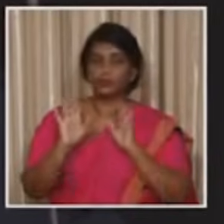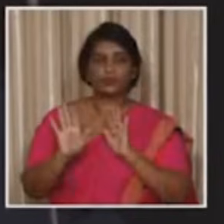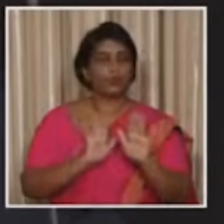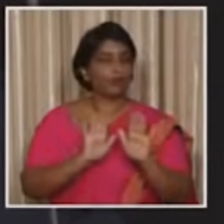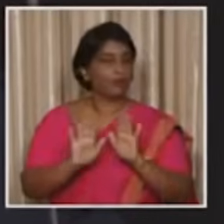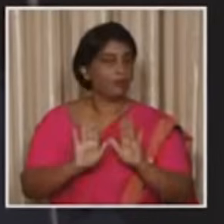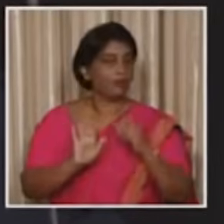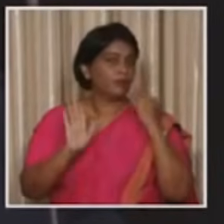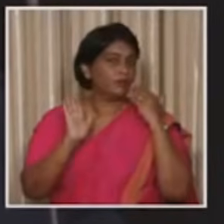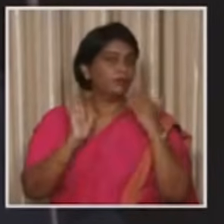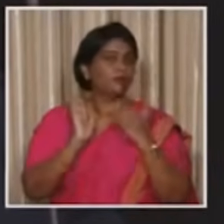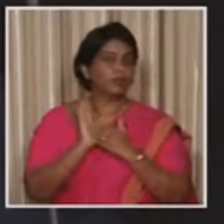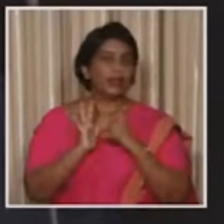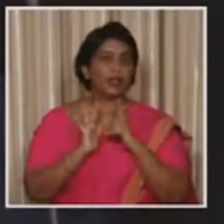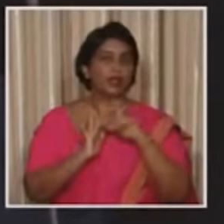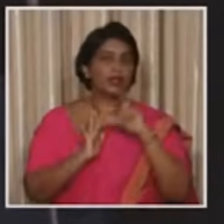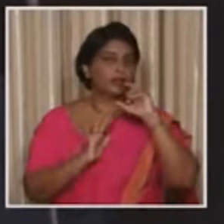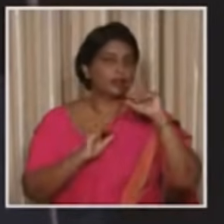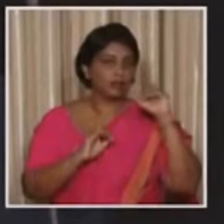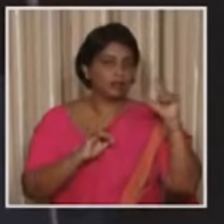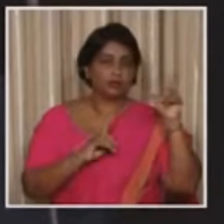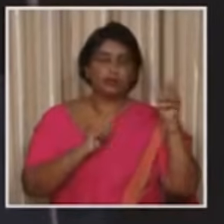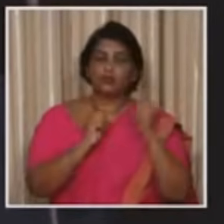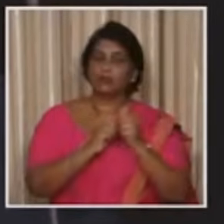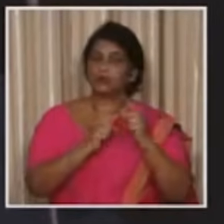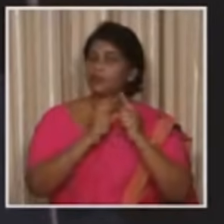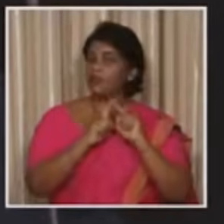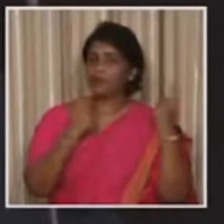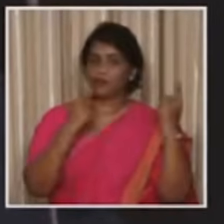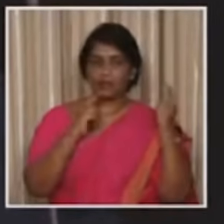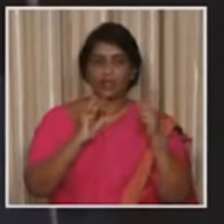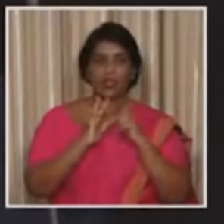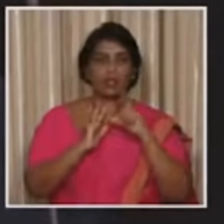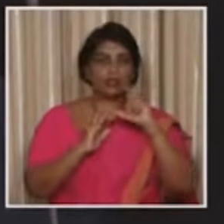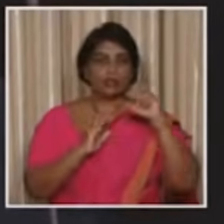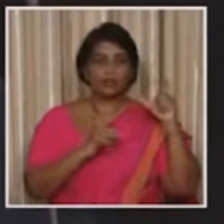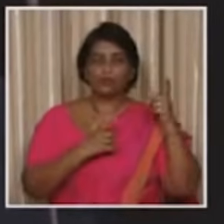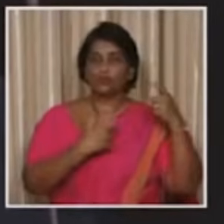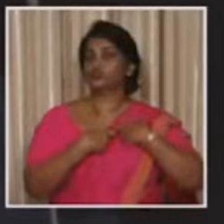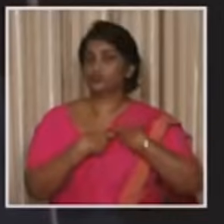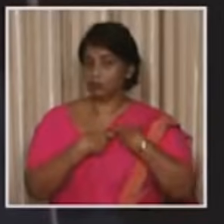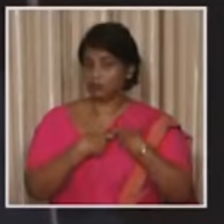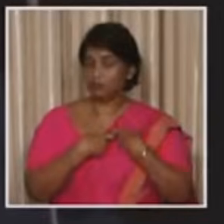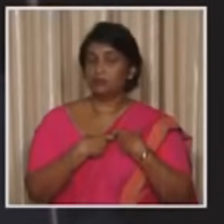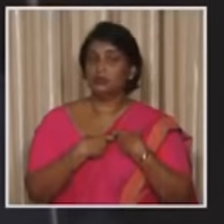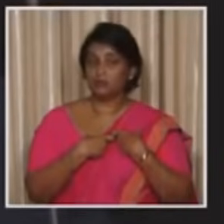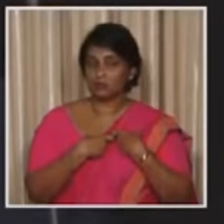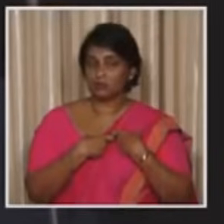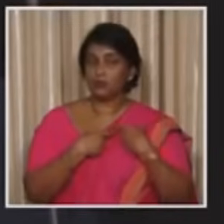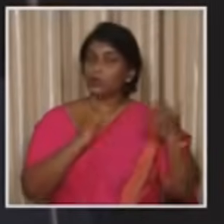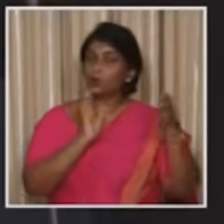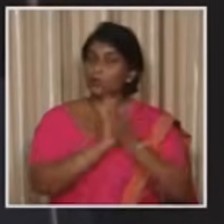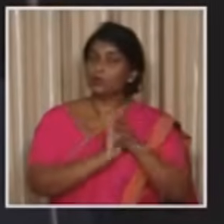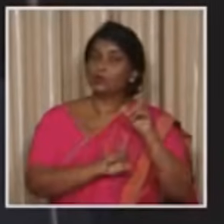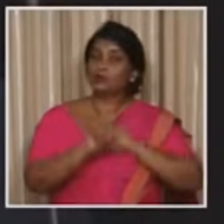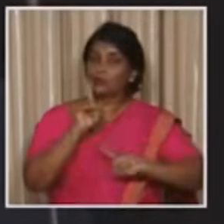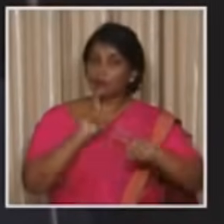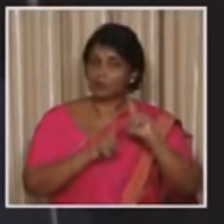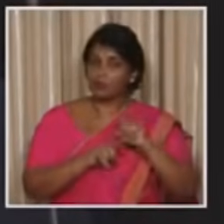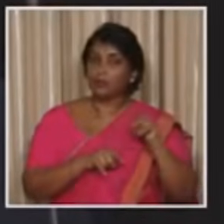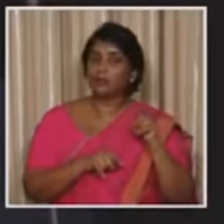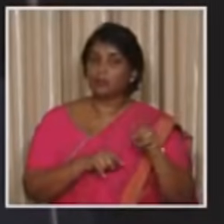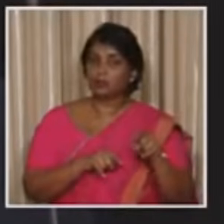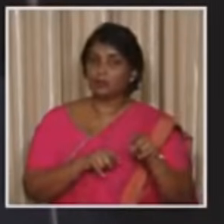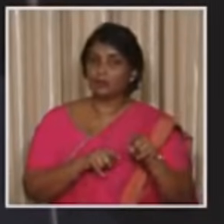පරිපාලනය සම්බන්ධයෙන් තියෙන ICC කටයුතු කරන්න වෙන ක්‍රමයකින් ICC අපිව තහනම් කරලා තියෙන්නේ ඔවුන් එක්ක සාකච්ඡා කරපම